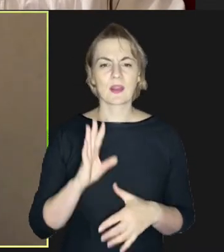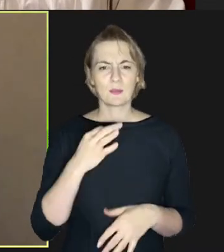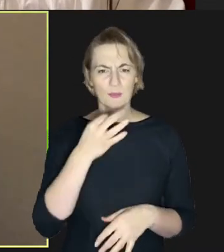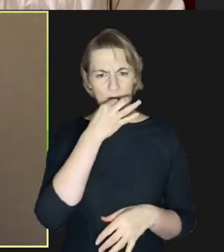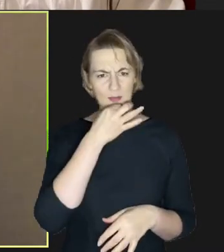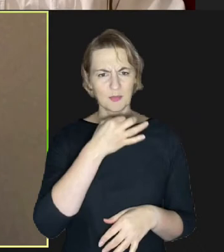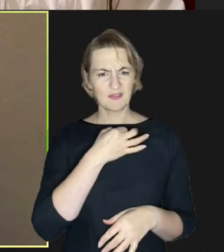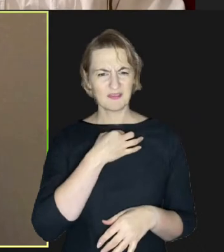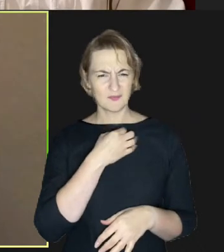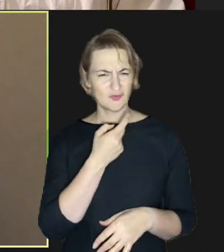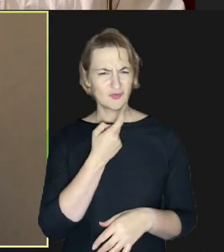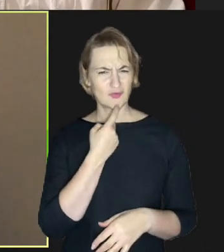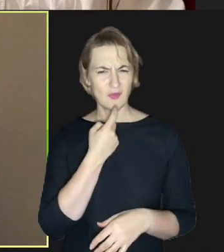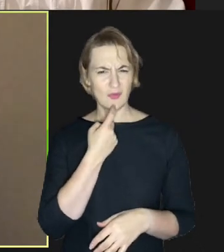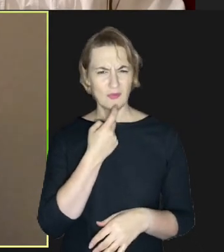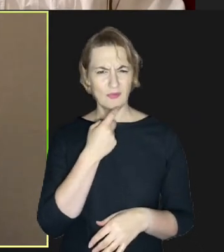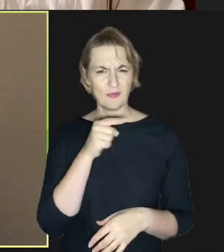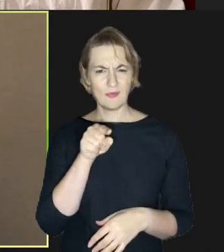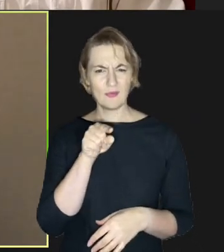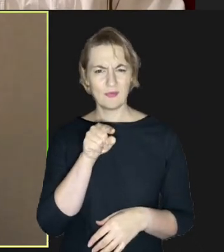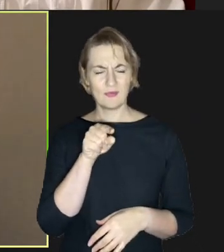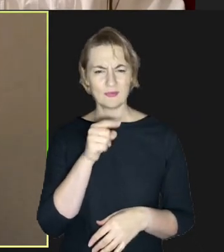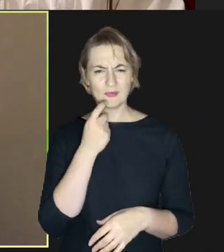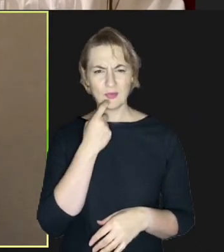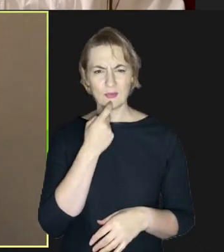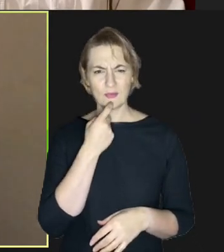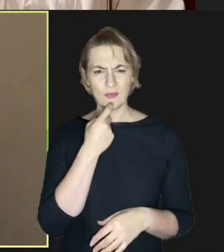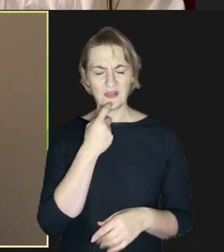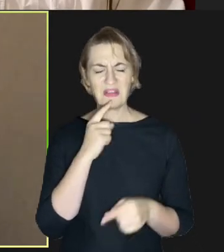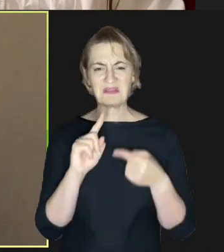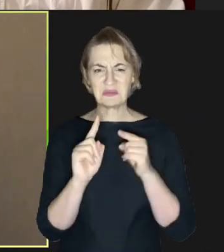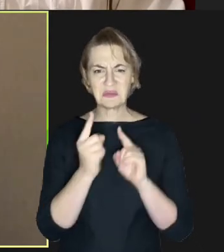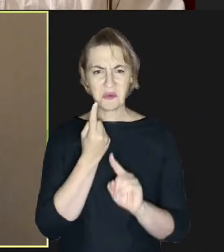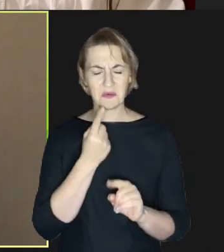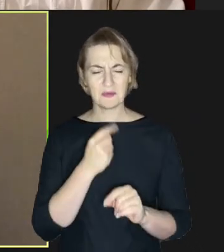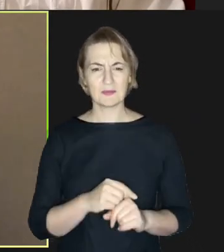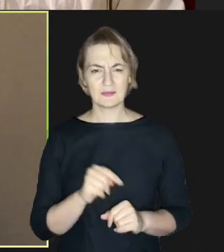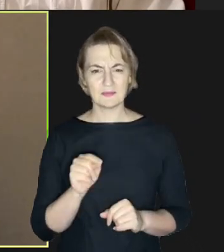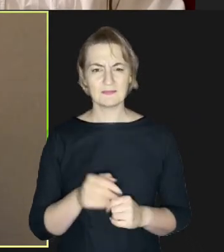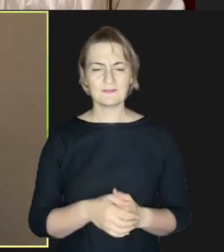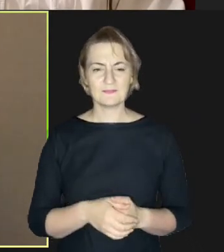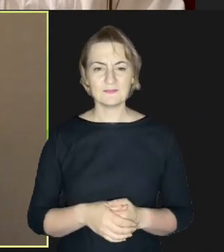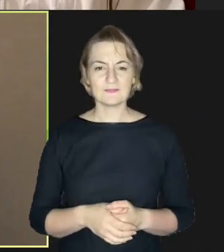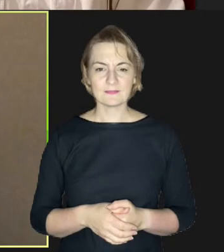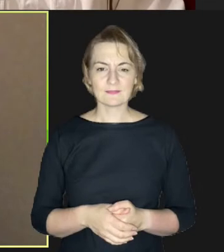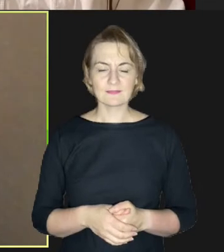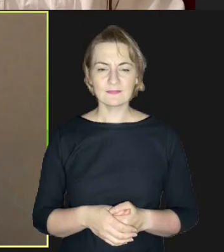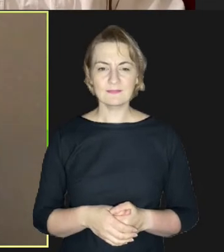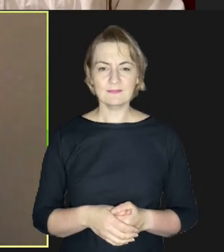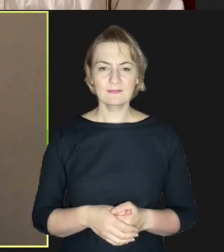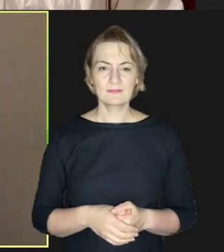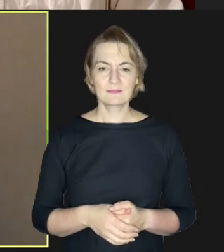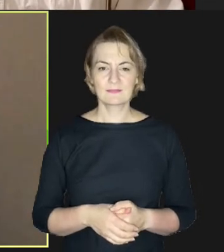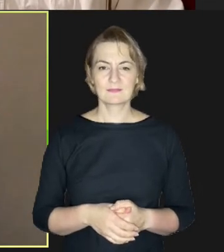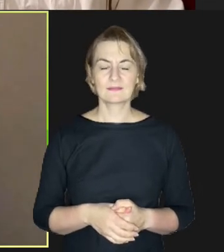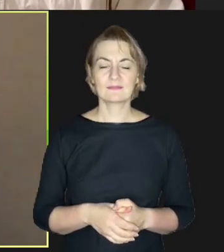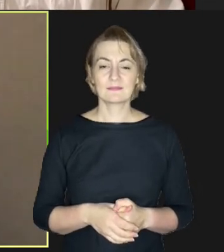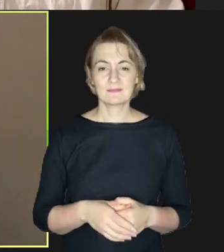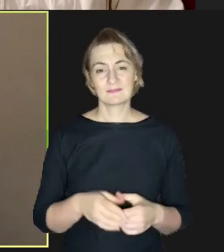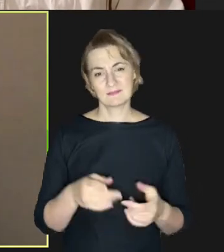pytanie, co to jest? Co to jest? Skąd to się wzięło, tak? No i tutaj oczywiście